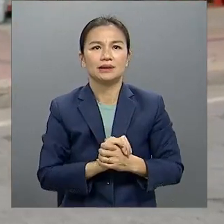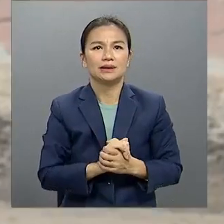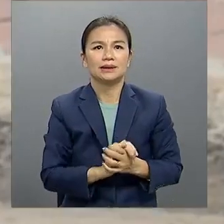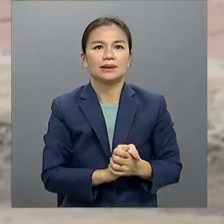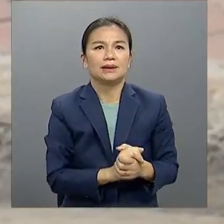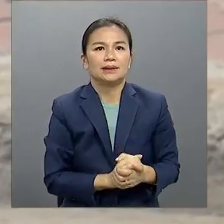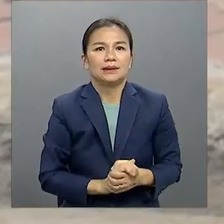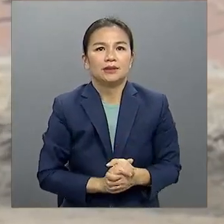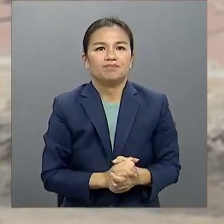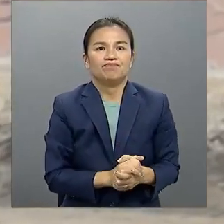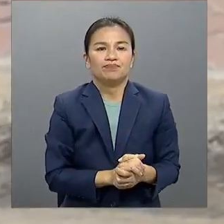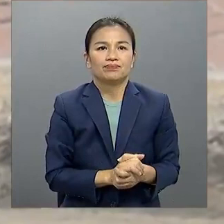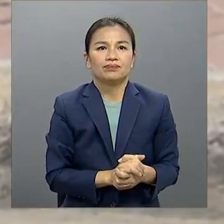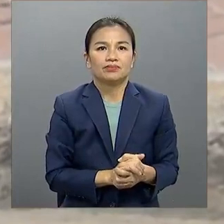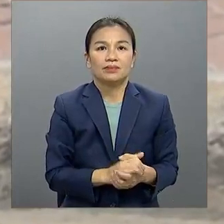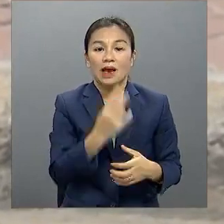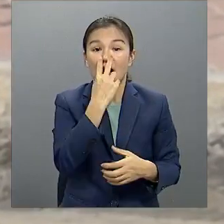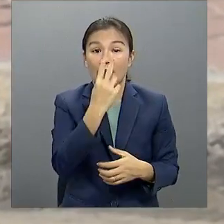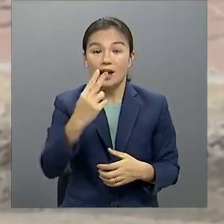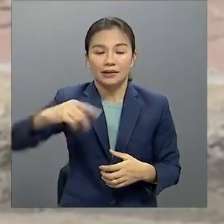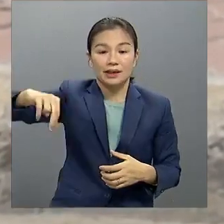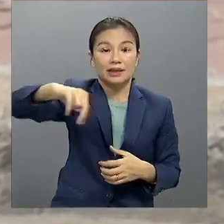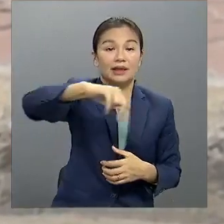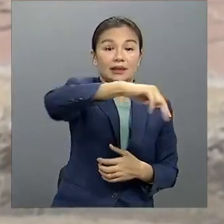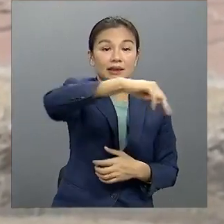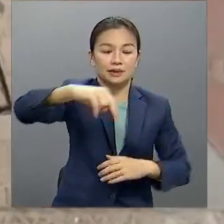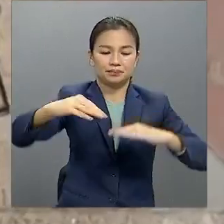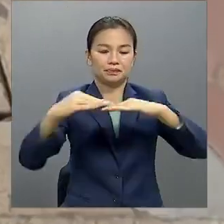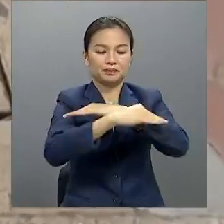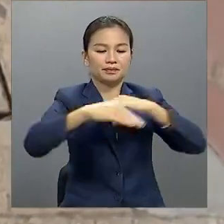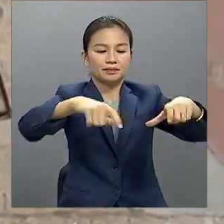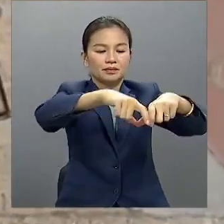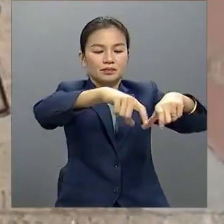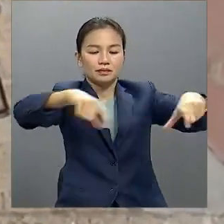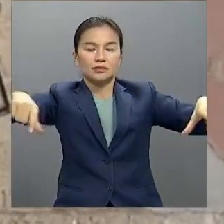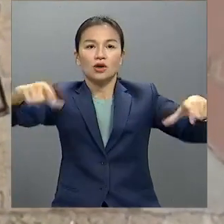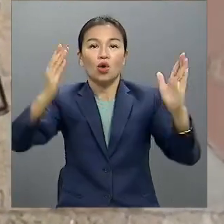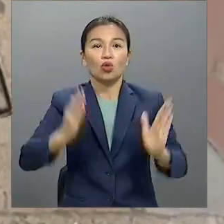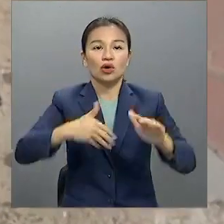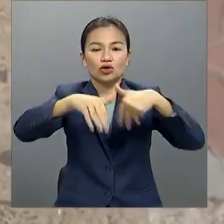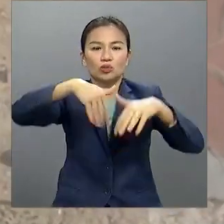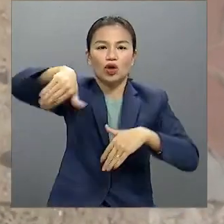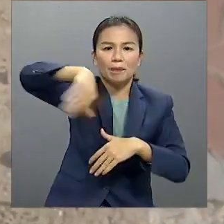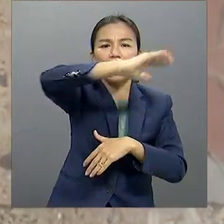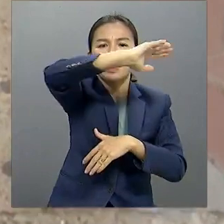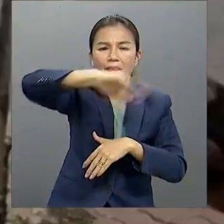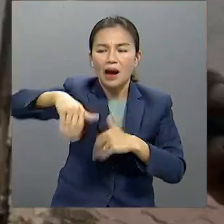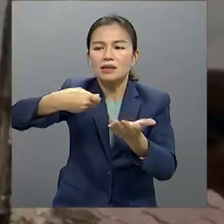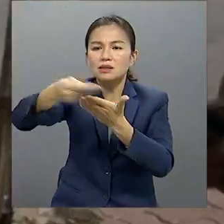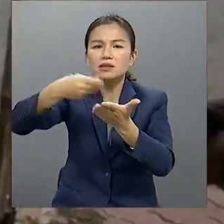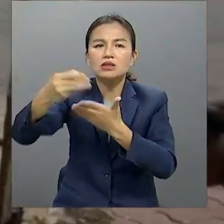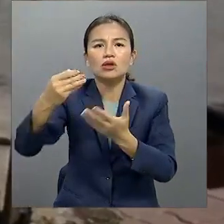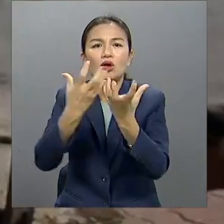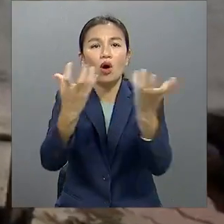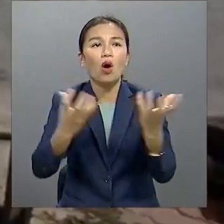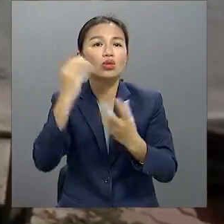โดยฟุตบาทบริเวณที่ชำรุดนี้นะคะก็เป็นถนนที่ชาวบ้านเขาเดินสัญจรมาตลาดจับจ่ายซื้อของกันทุกวี่ทุกวันเนี่ยค่ะแล้ว